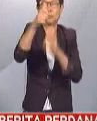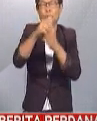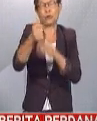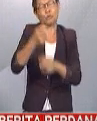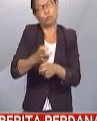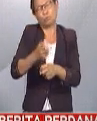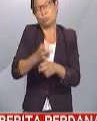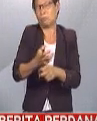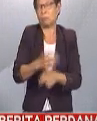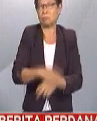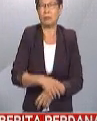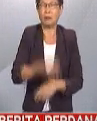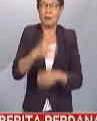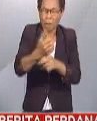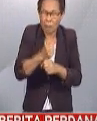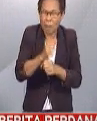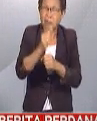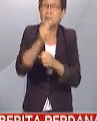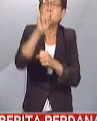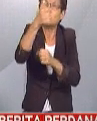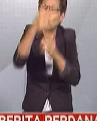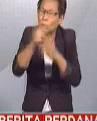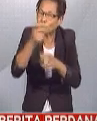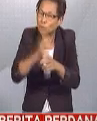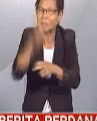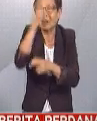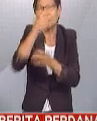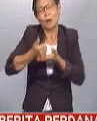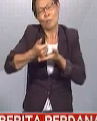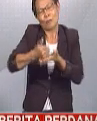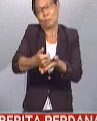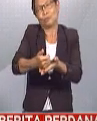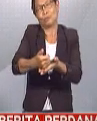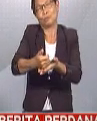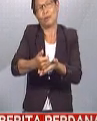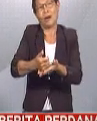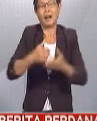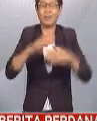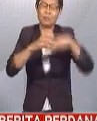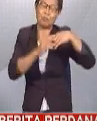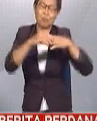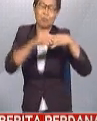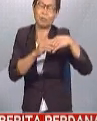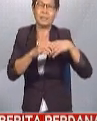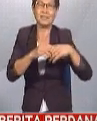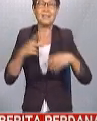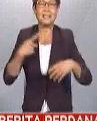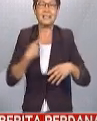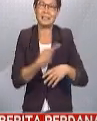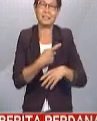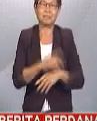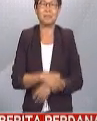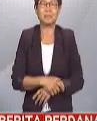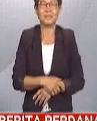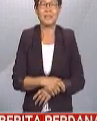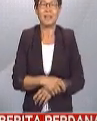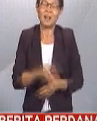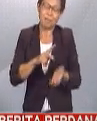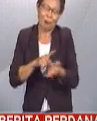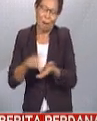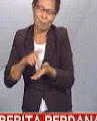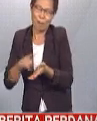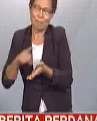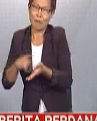susah. Ni kira kerajaan bantu ni kira ada kelonggaran sikit lah kita nak apa, buat belanja